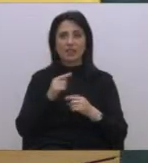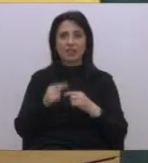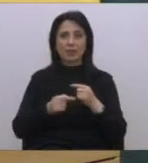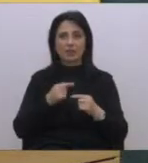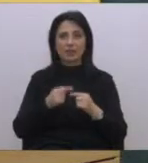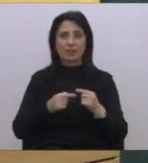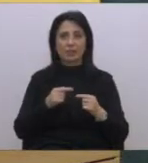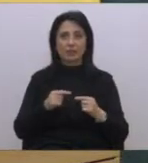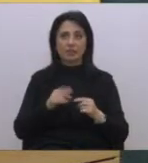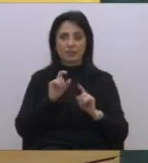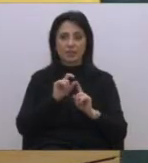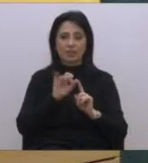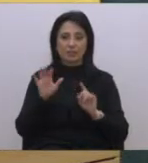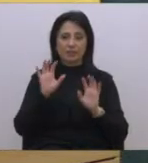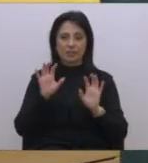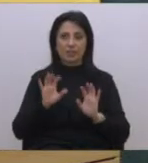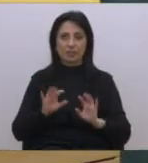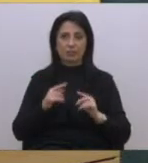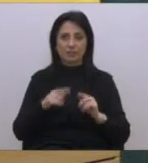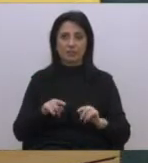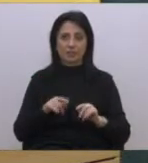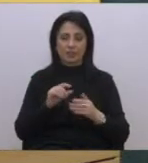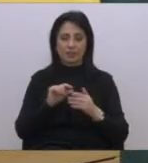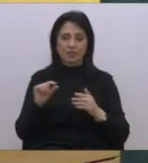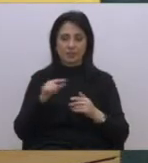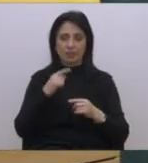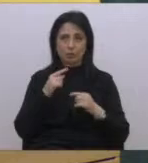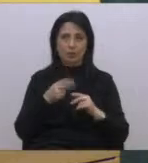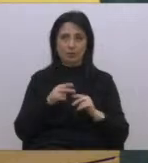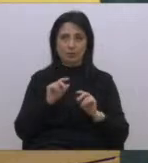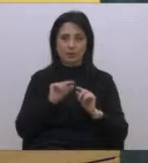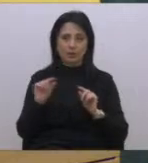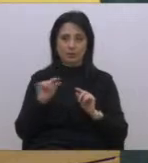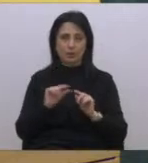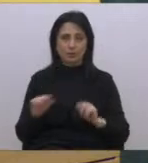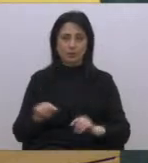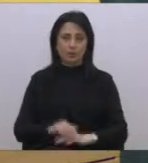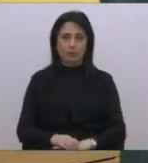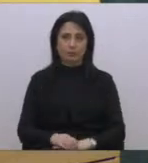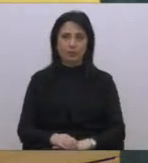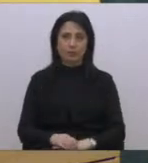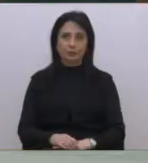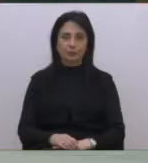că am văzut că am văzut că am văzut